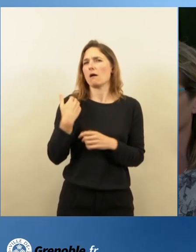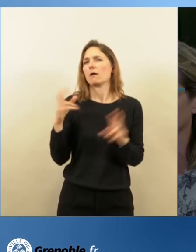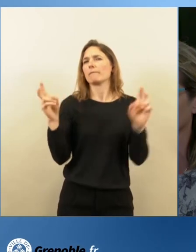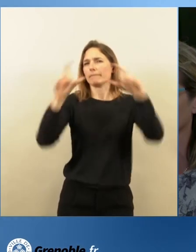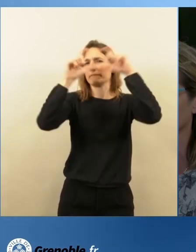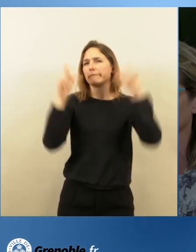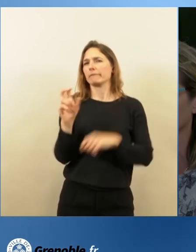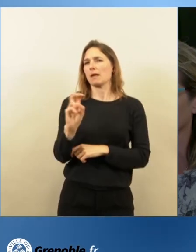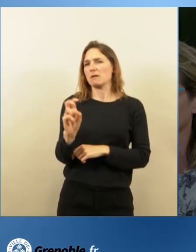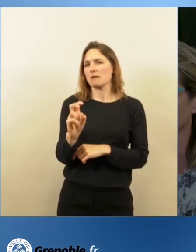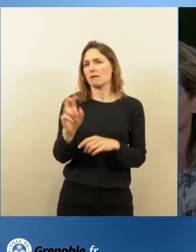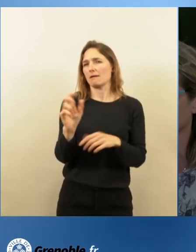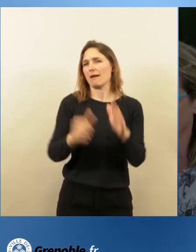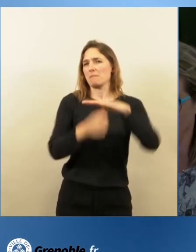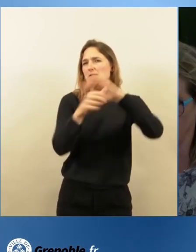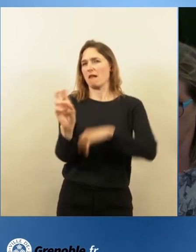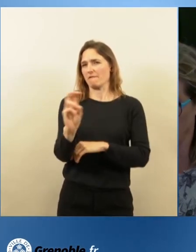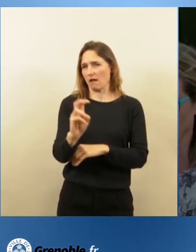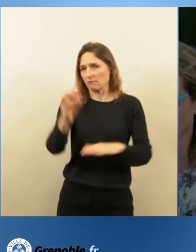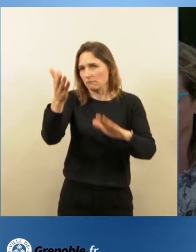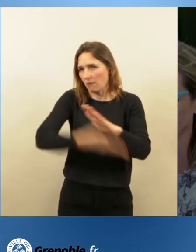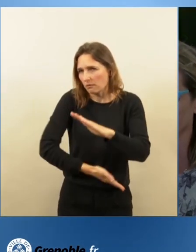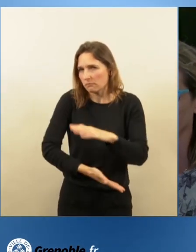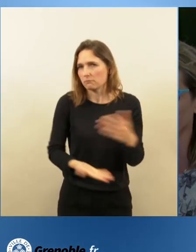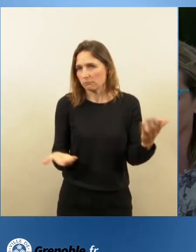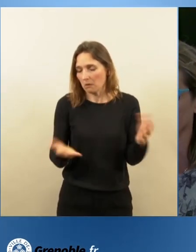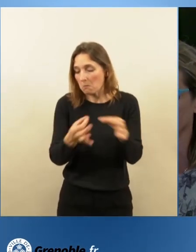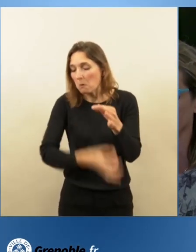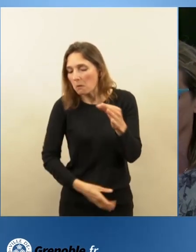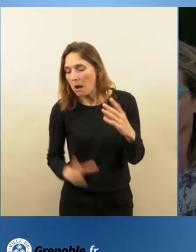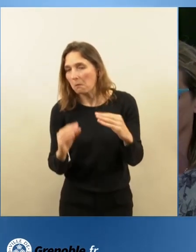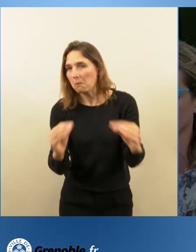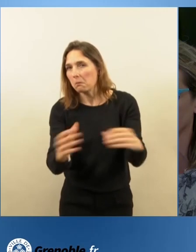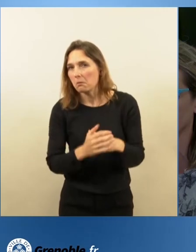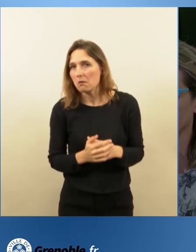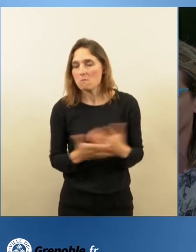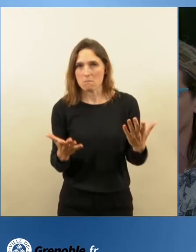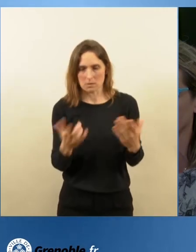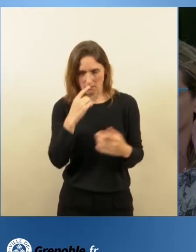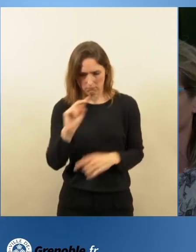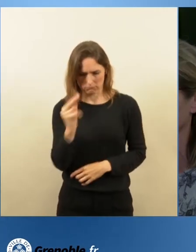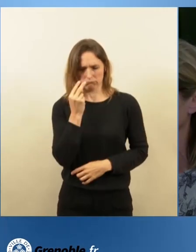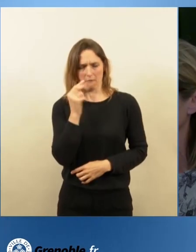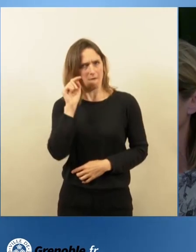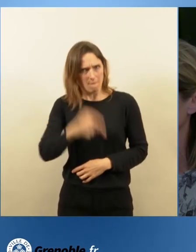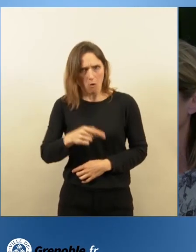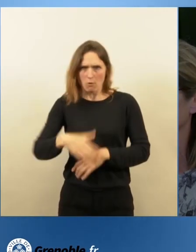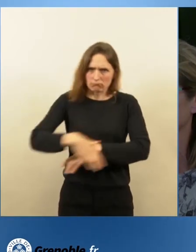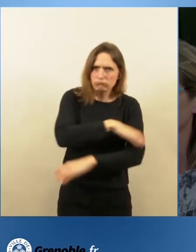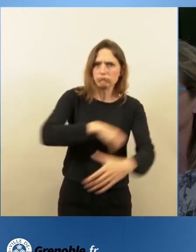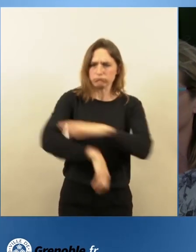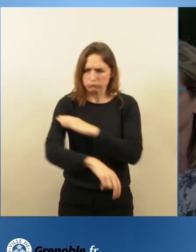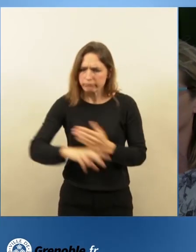en décidant de vous collecter vraiment avec le réel de décider de vous attaquer à séditionnement que je cite